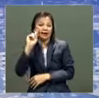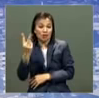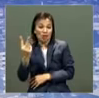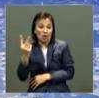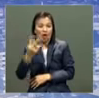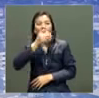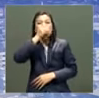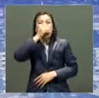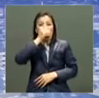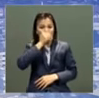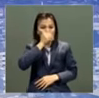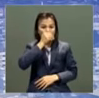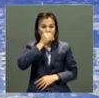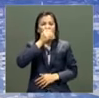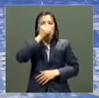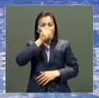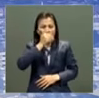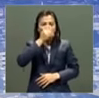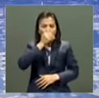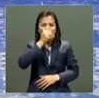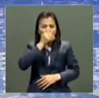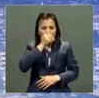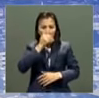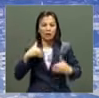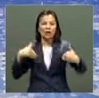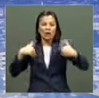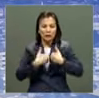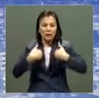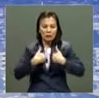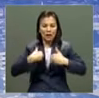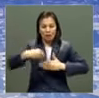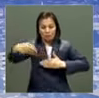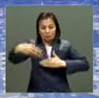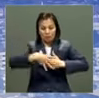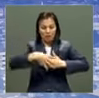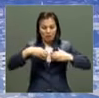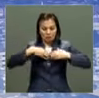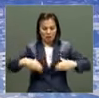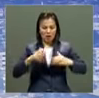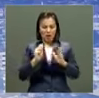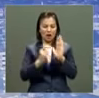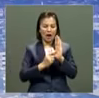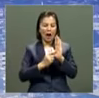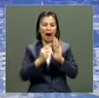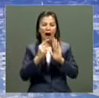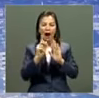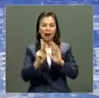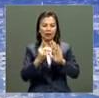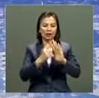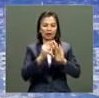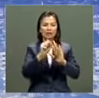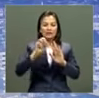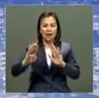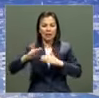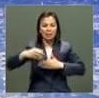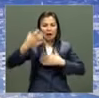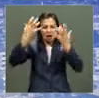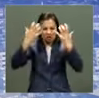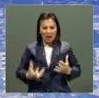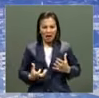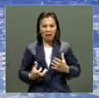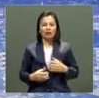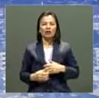ด้วยอาการไอมากขึ้นเหนื่อยมากขึ้นก็เอ็กซเรย์ปอดก็พบว่าเป็นปอดอักเสบรุนแรงและติดเชื้อในกระแสเ